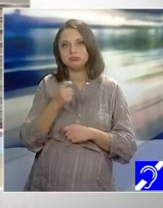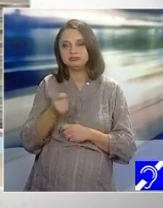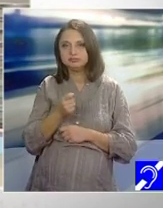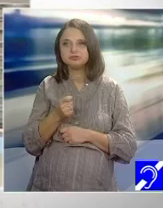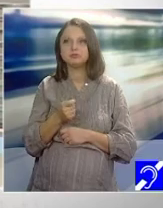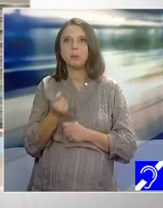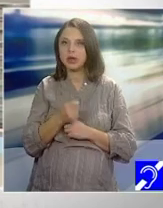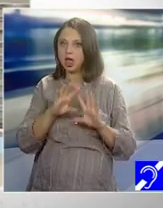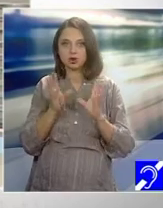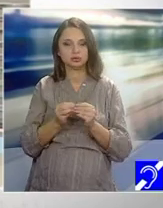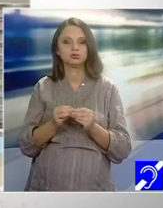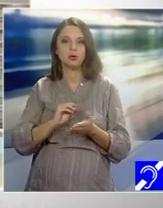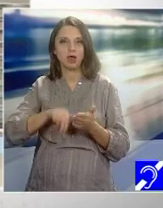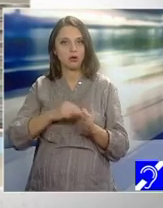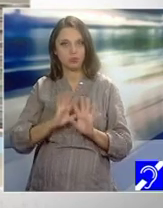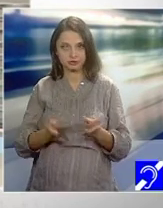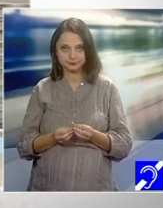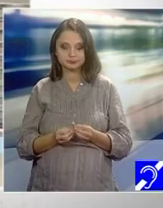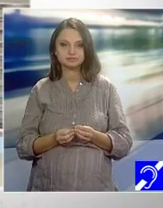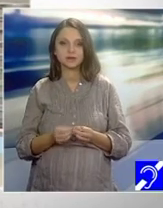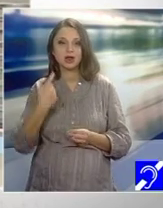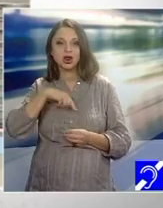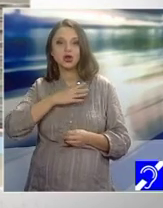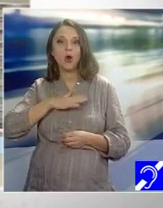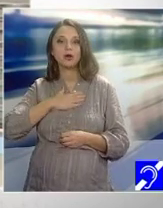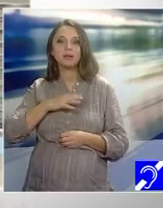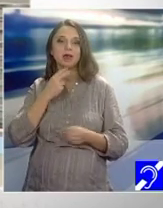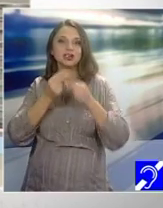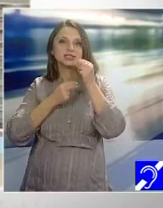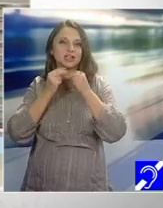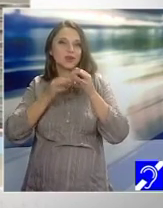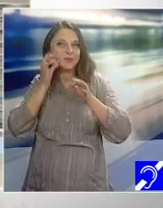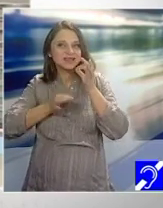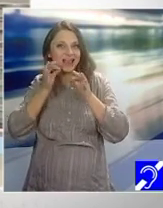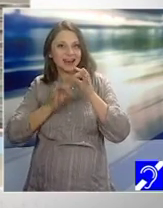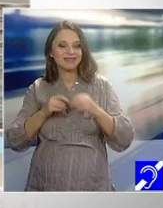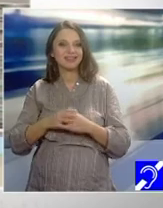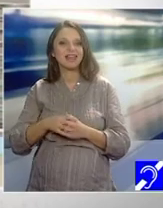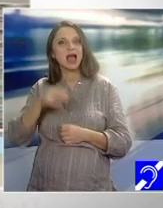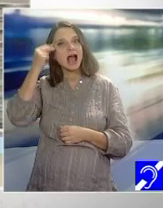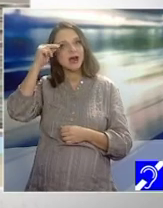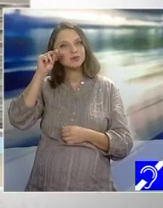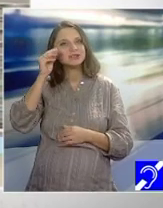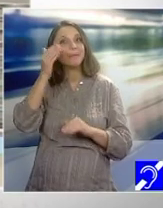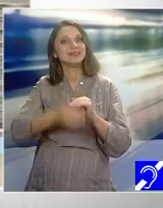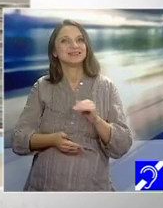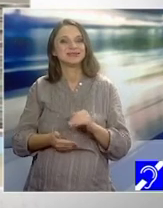Și noi ne place să ne jucăm de multe ori cu secrete din astea. Anunțăm mai târziu